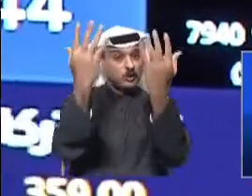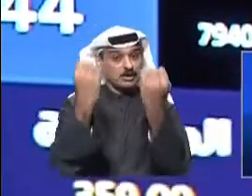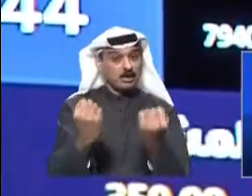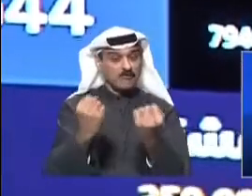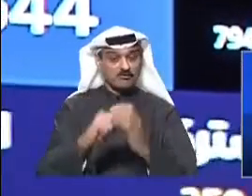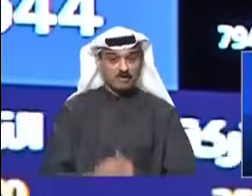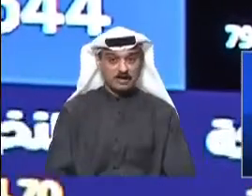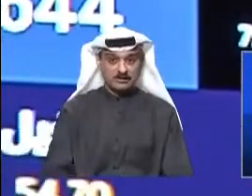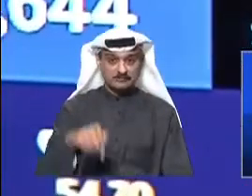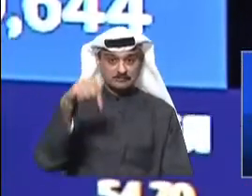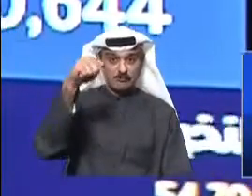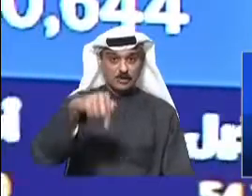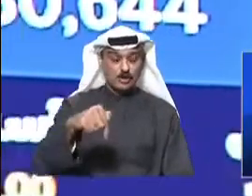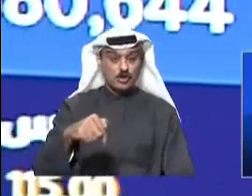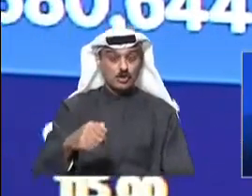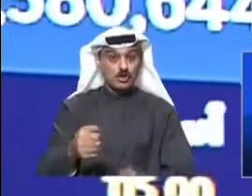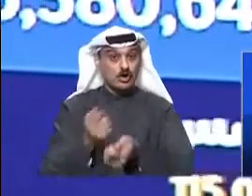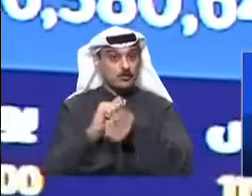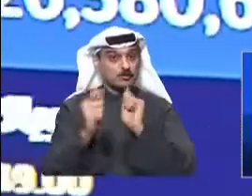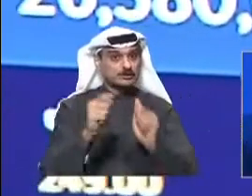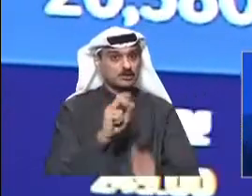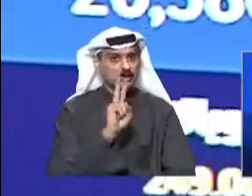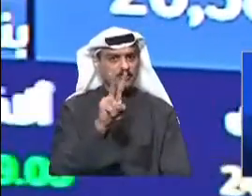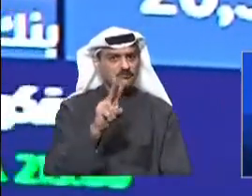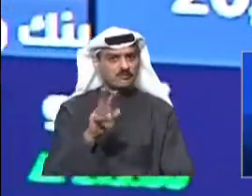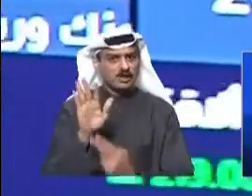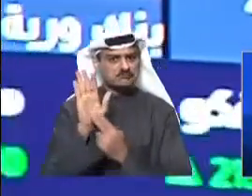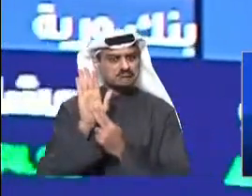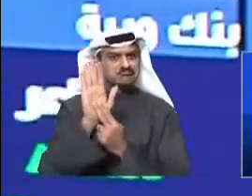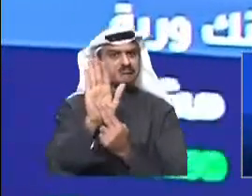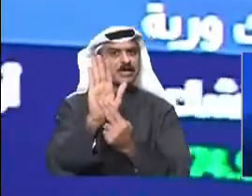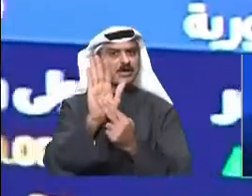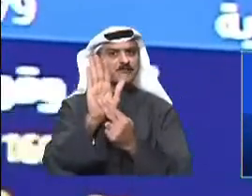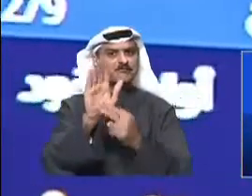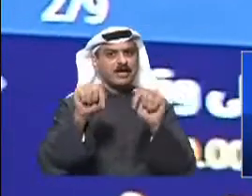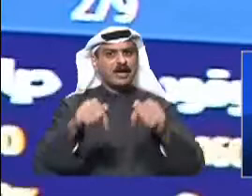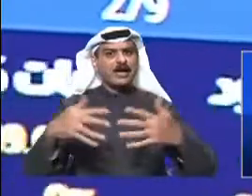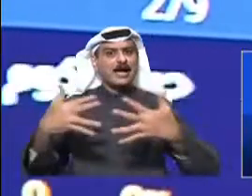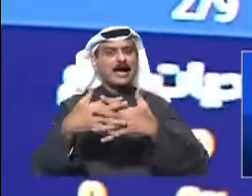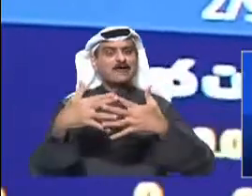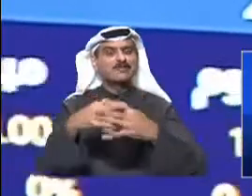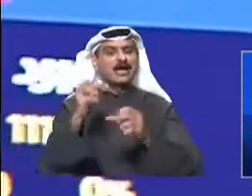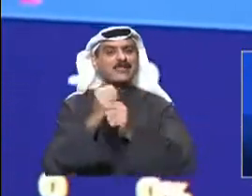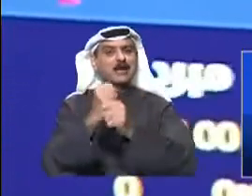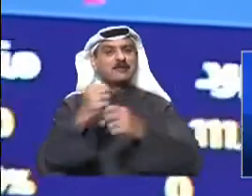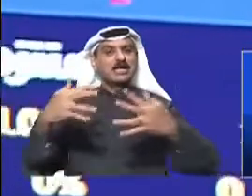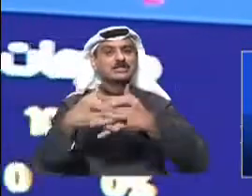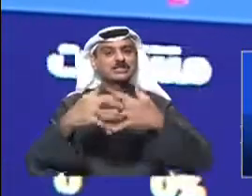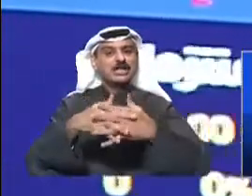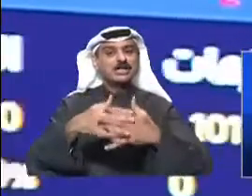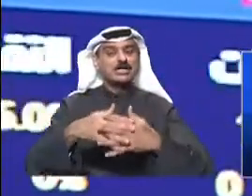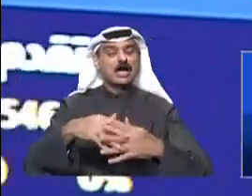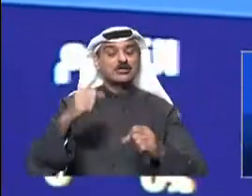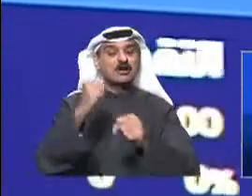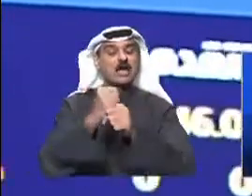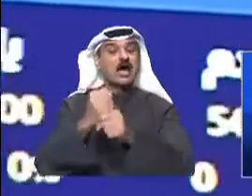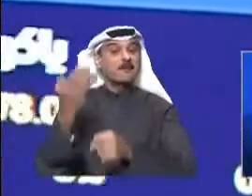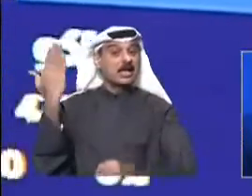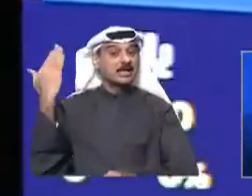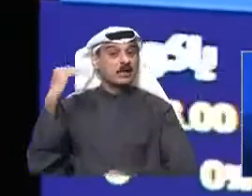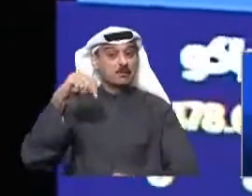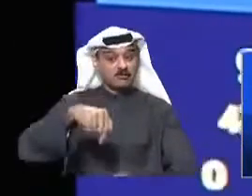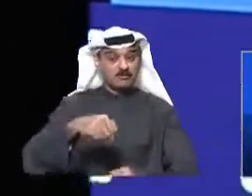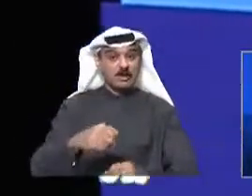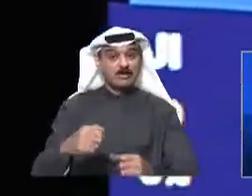الجدير بالذكر أن السوق يترقب إعلان بعض النتائج عن أداء الشركات خلال الفترة الماضية، خاصة